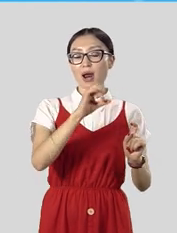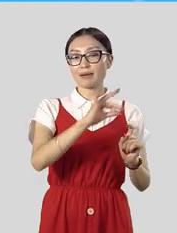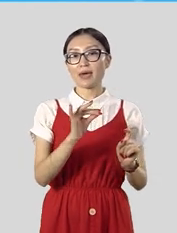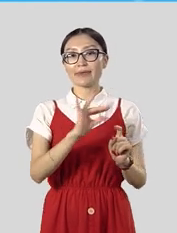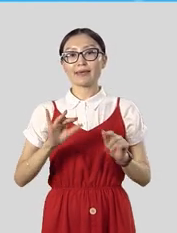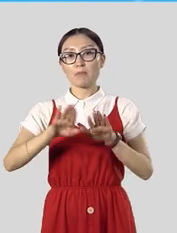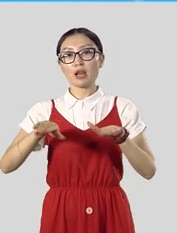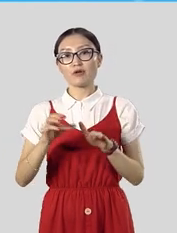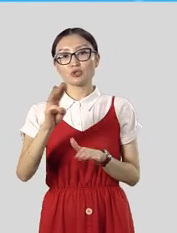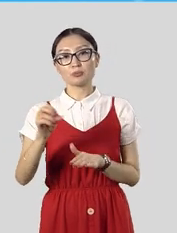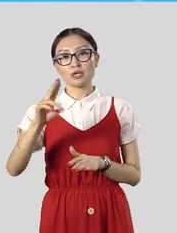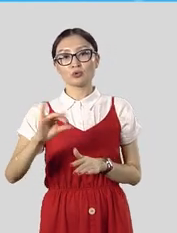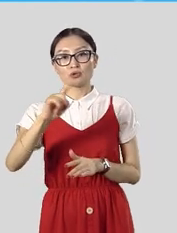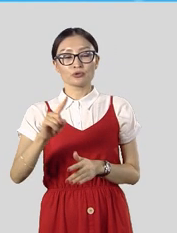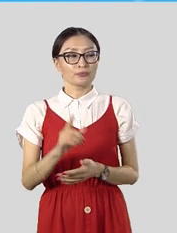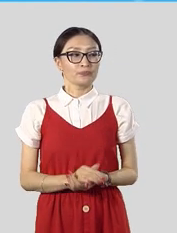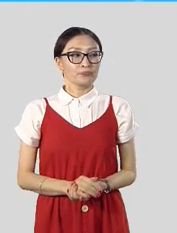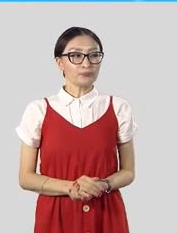медуз.